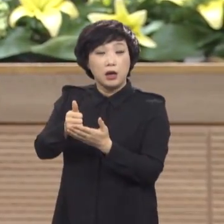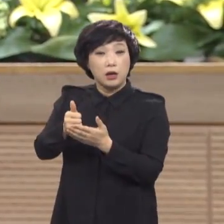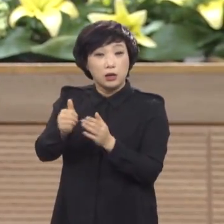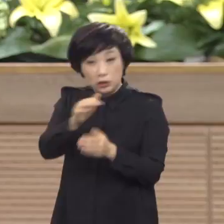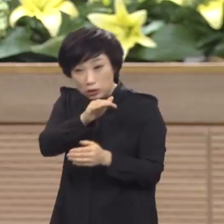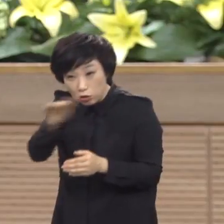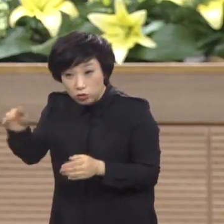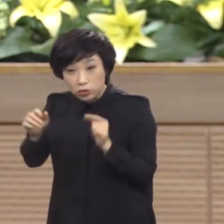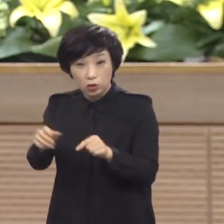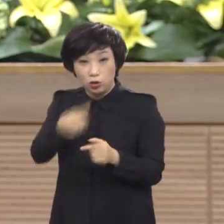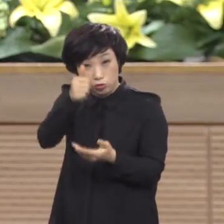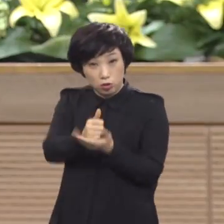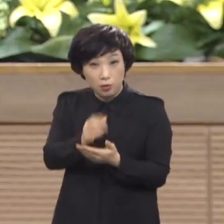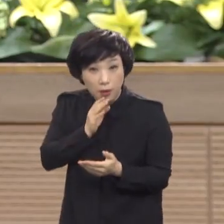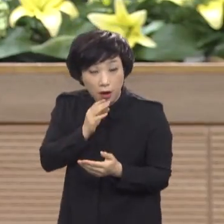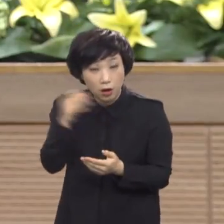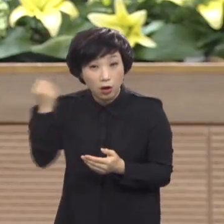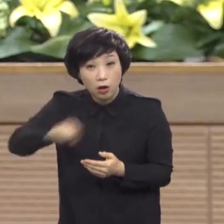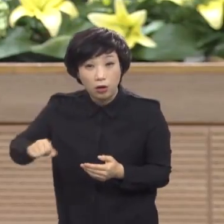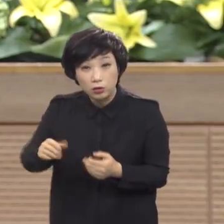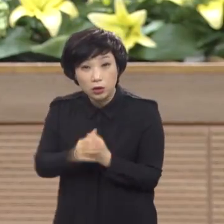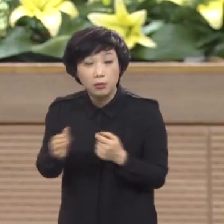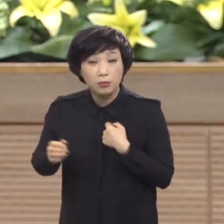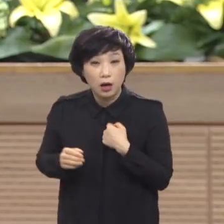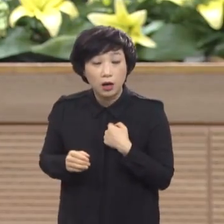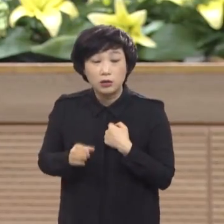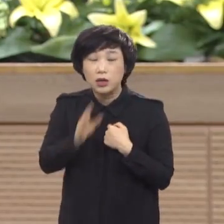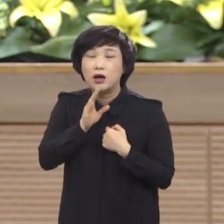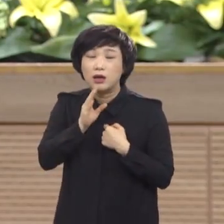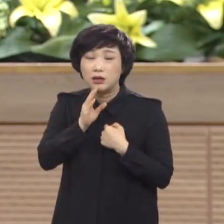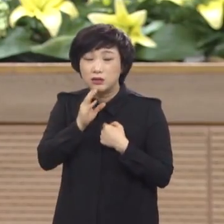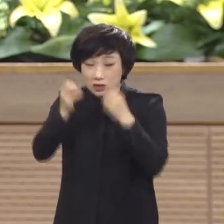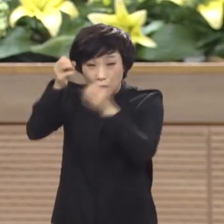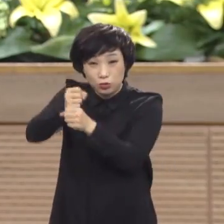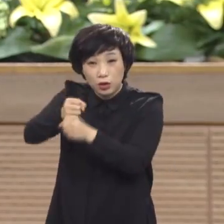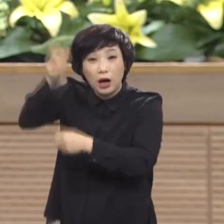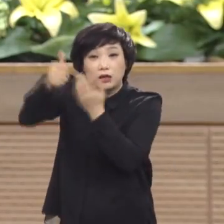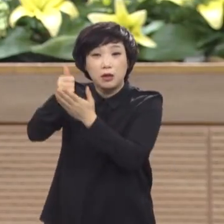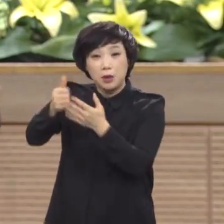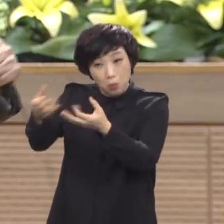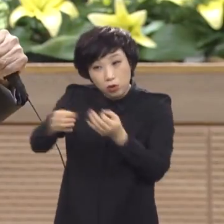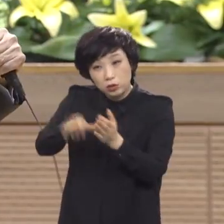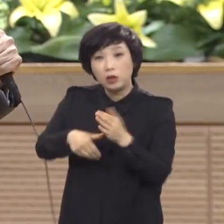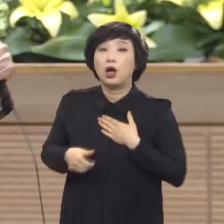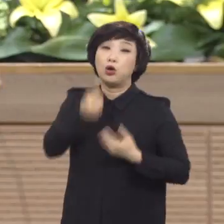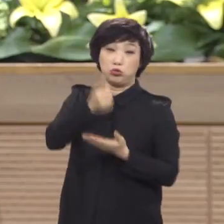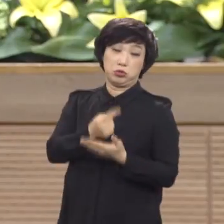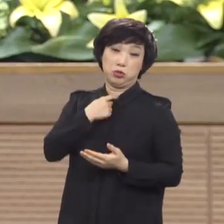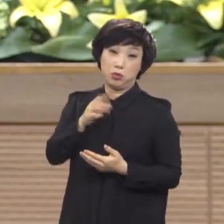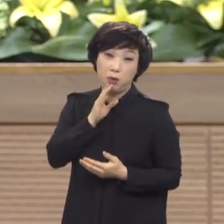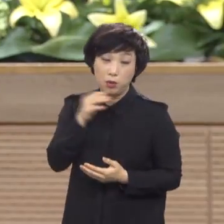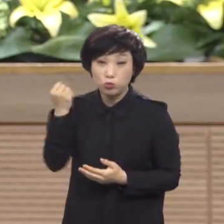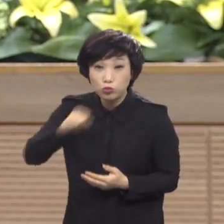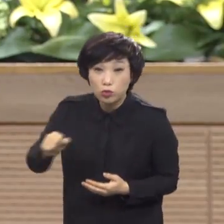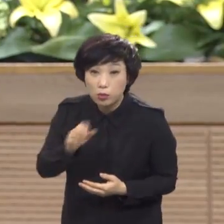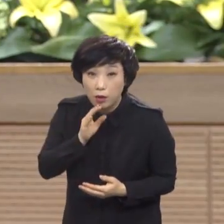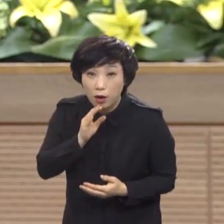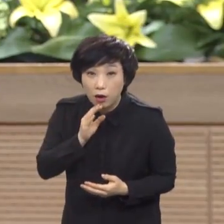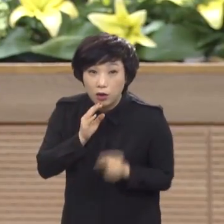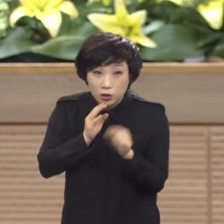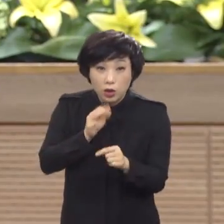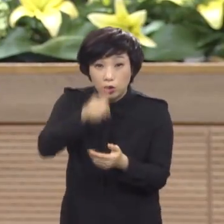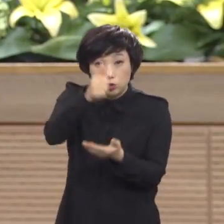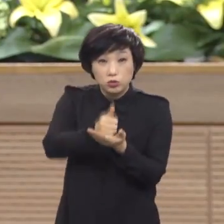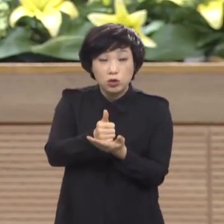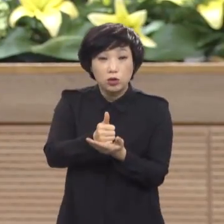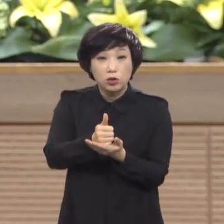죄, 나를 창조하신 나의 기준에서 죄. 근데 이런